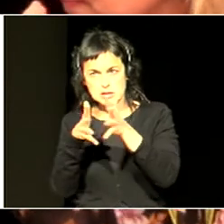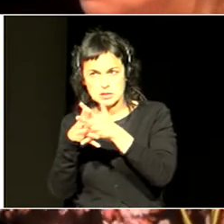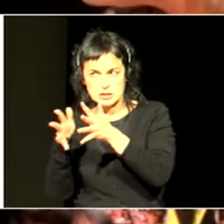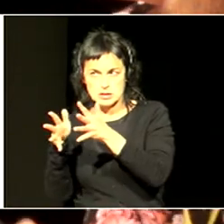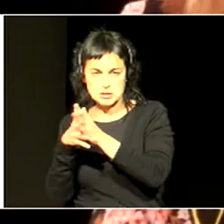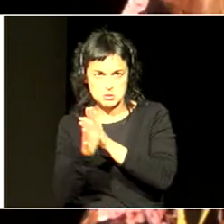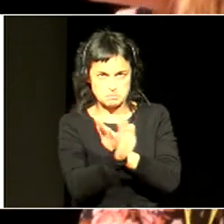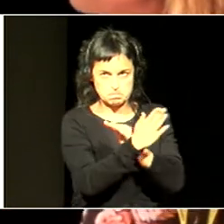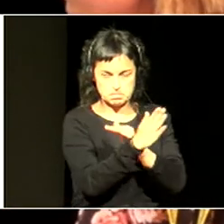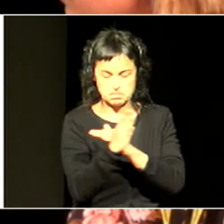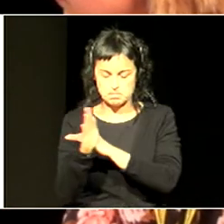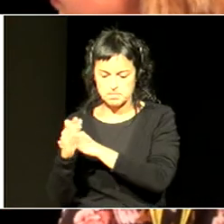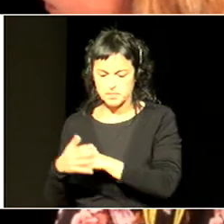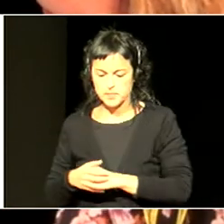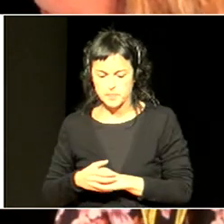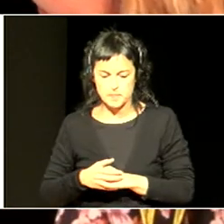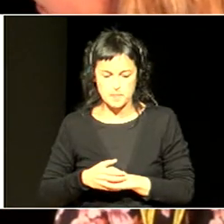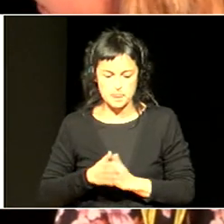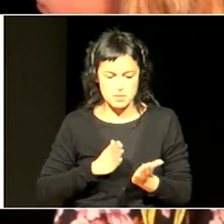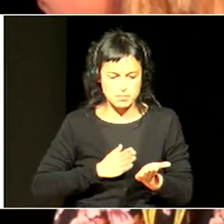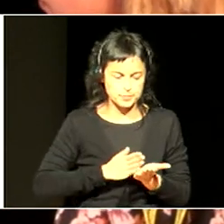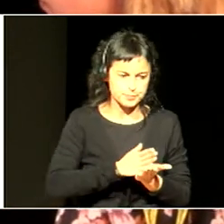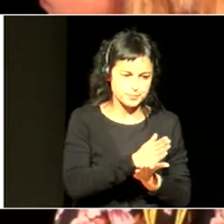ekarpenak edo, bai? Alde batetik,